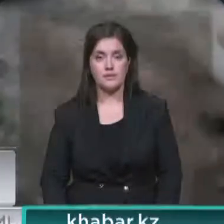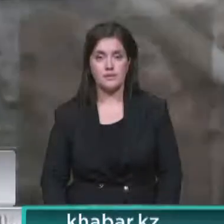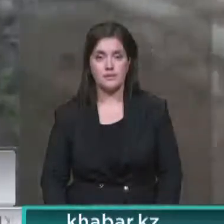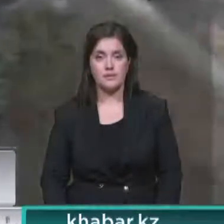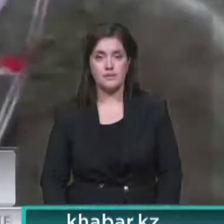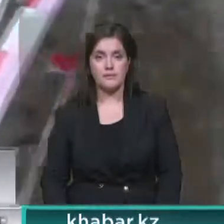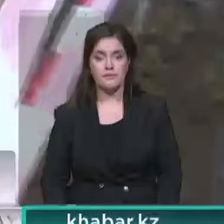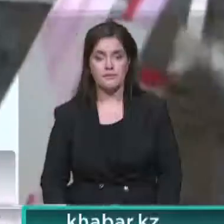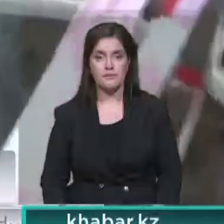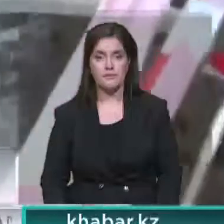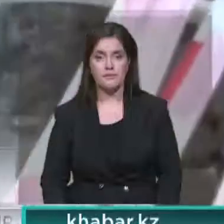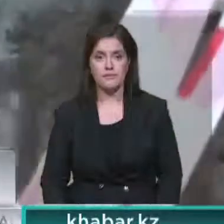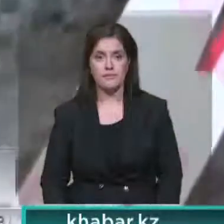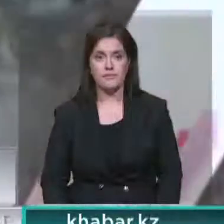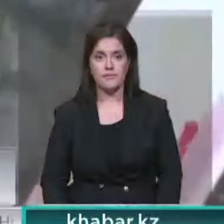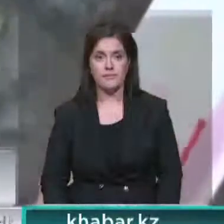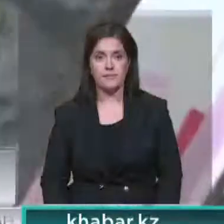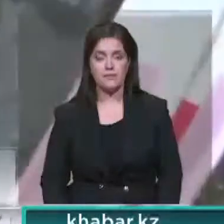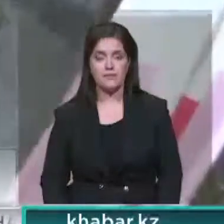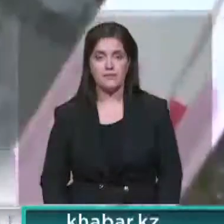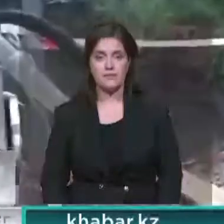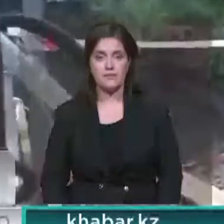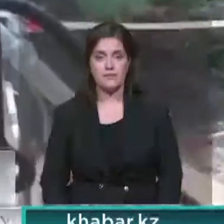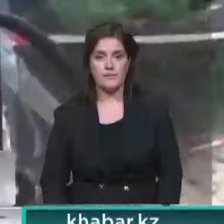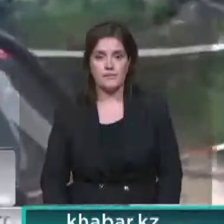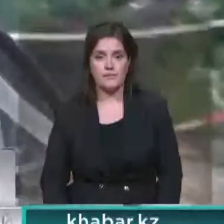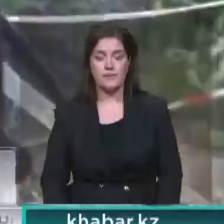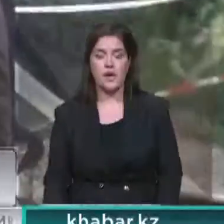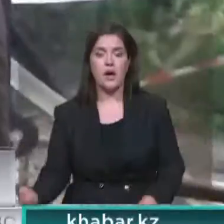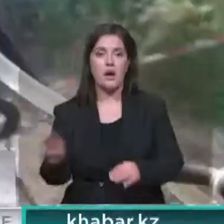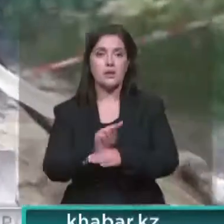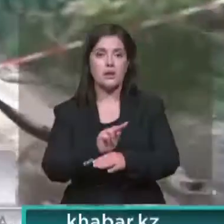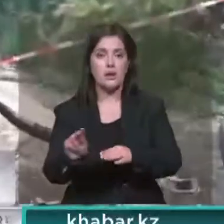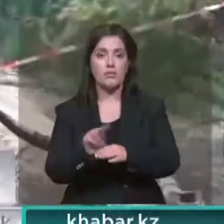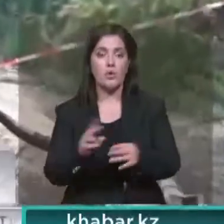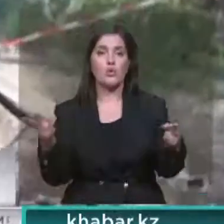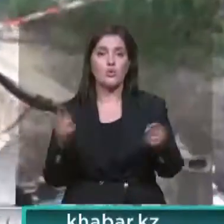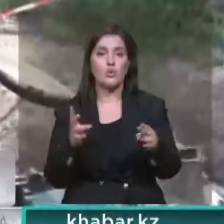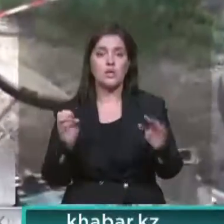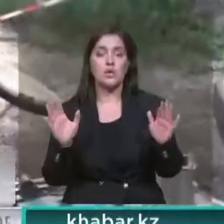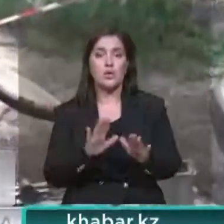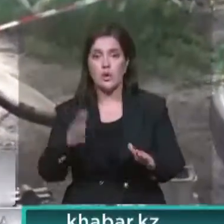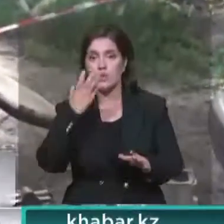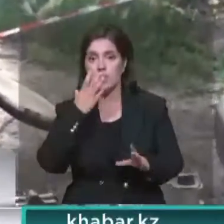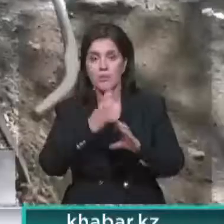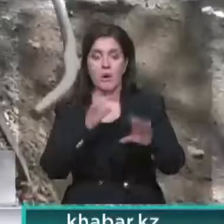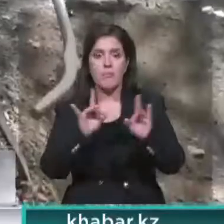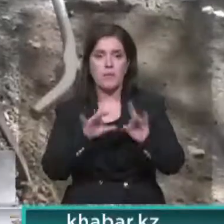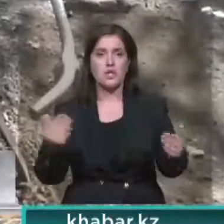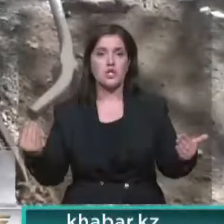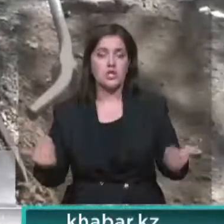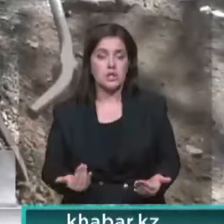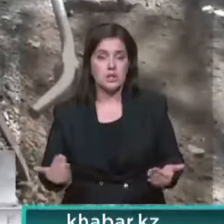скажу конкретно, я же вам объясню. Подремонтировать в этом микрорайоне нужно не только теплосети. По словам жителей, в